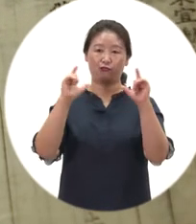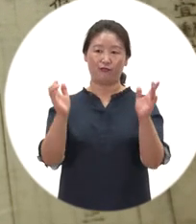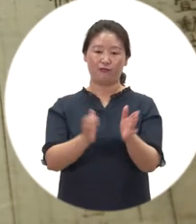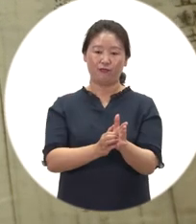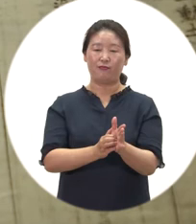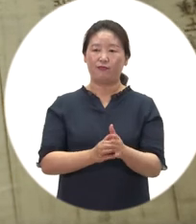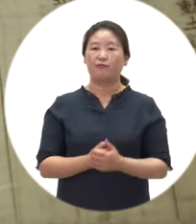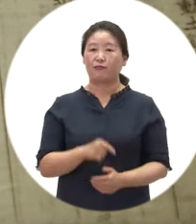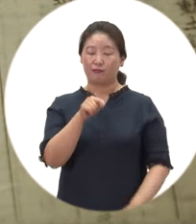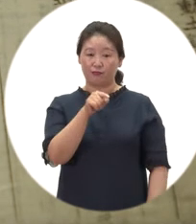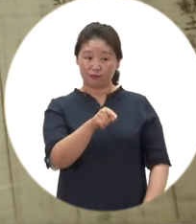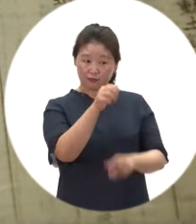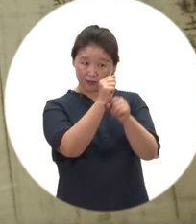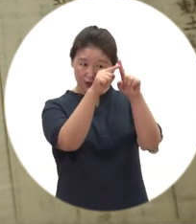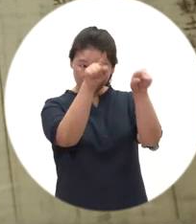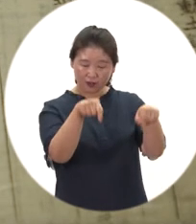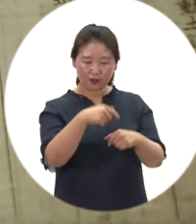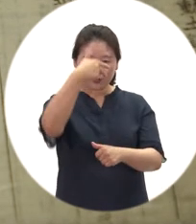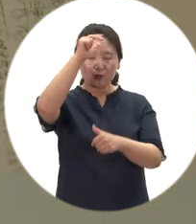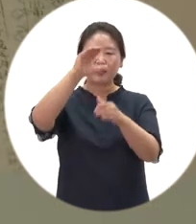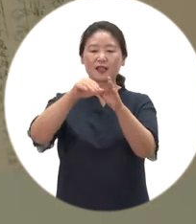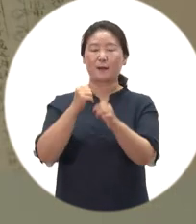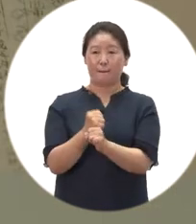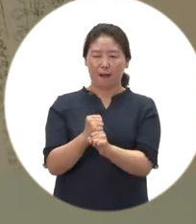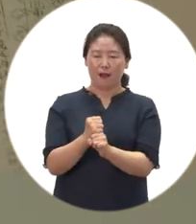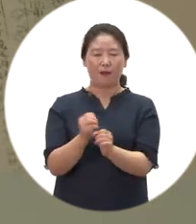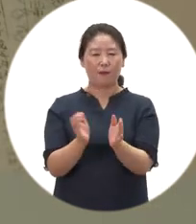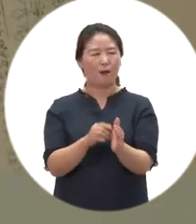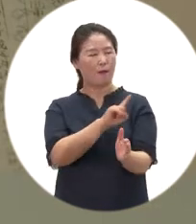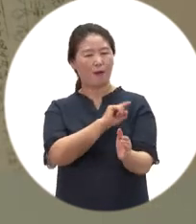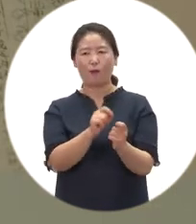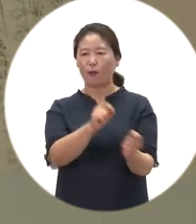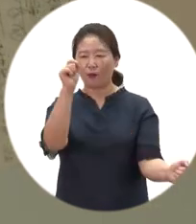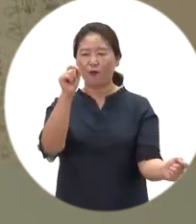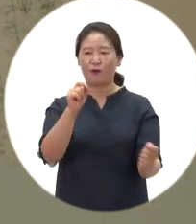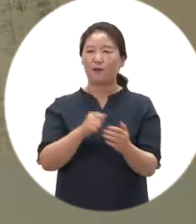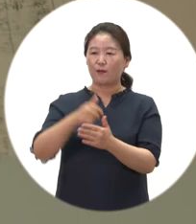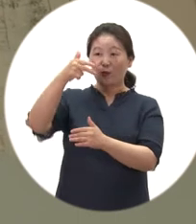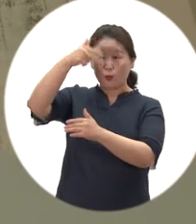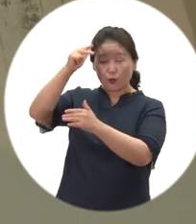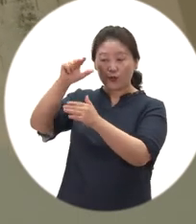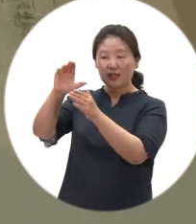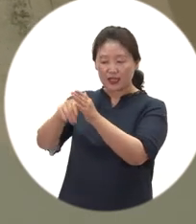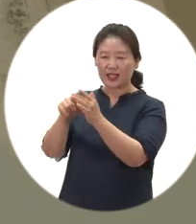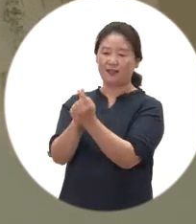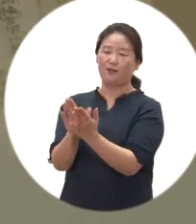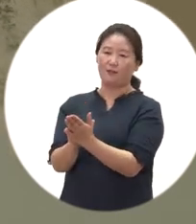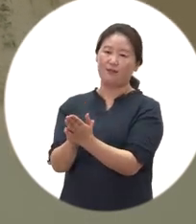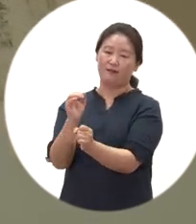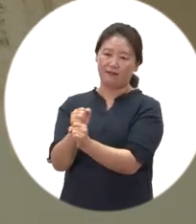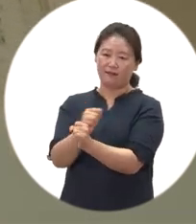있습니다. 이 달력은 조선시대에 만든 달력 중에서 가장 오래된 것으로 조선이 독자적으로